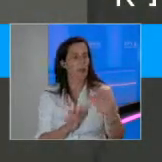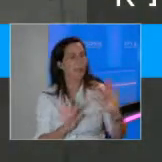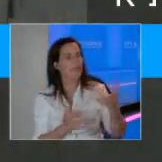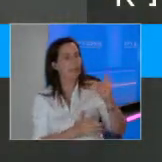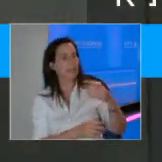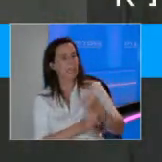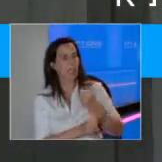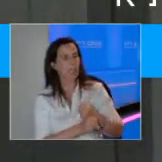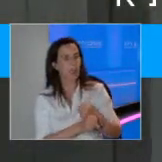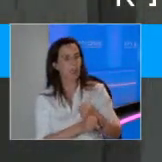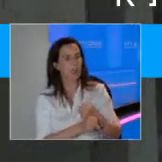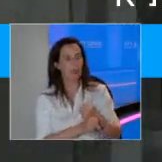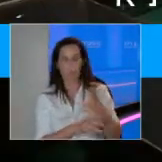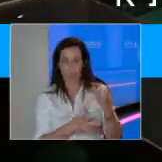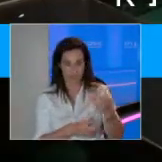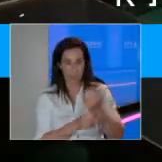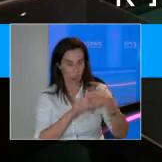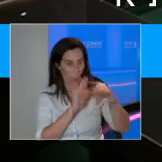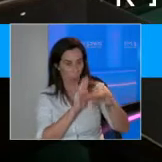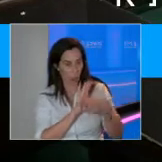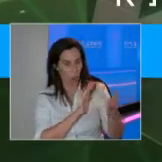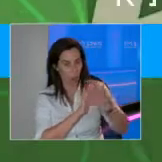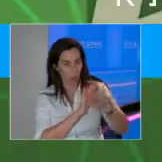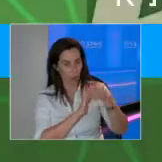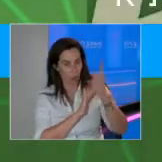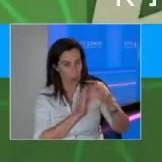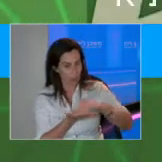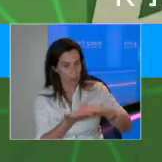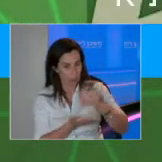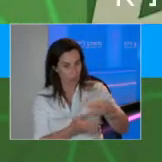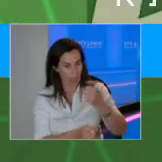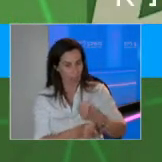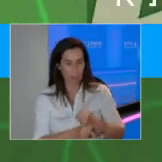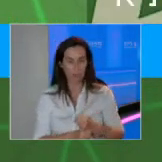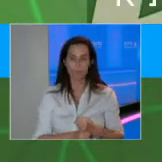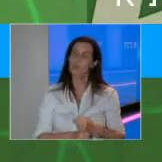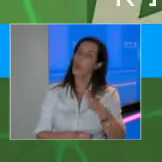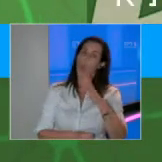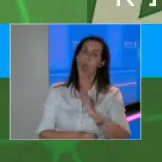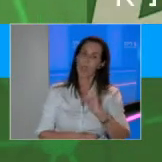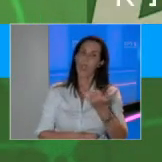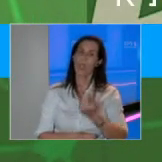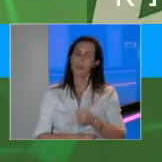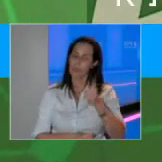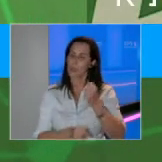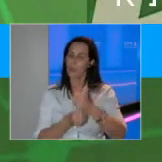צריך לעשות? יש מצר עולם. לחוקק עונש מינימום גם? יכול להיות